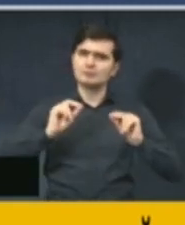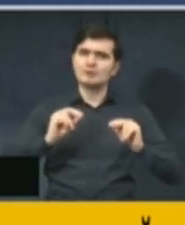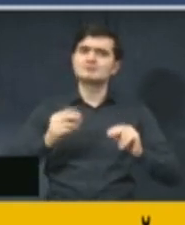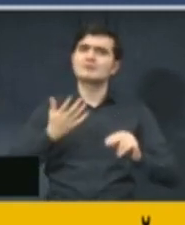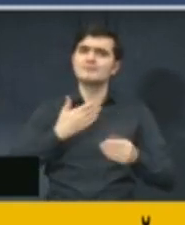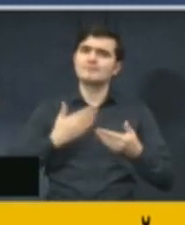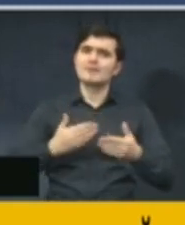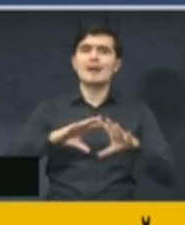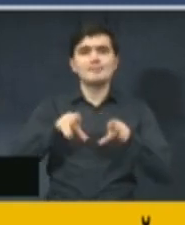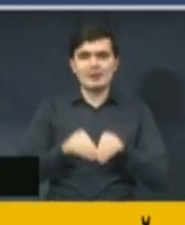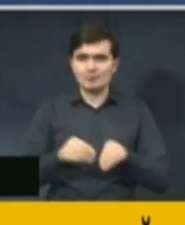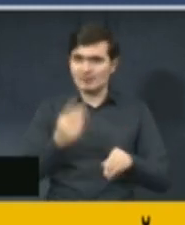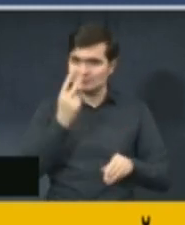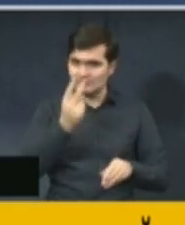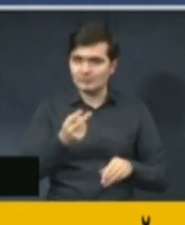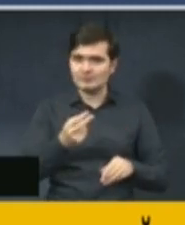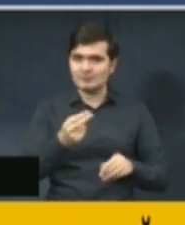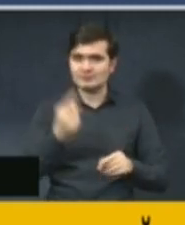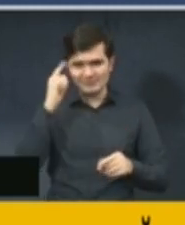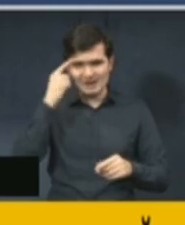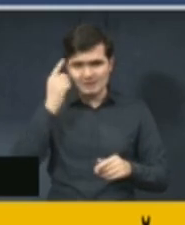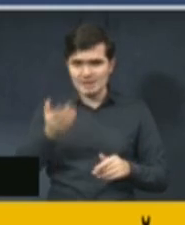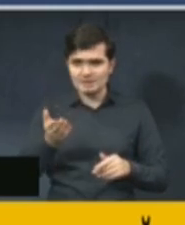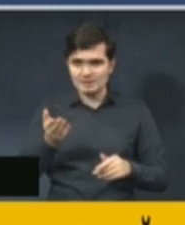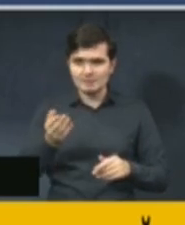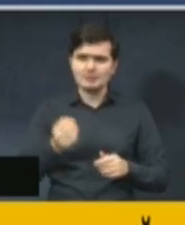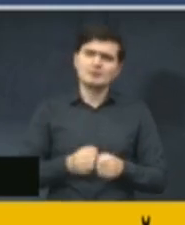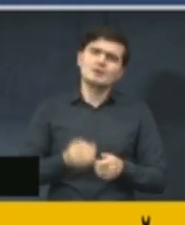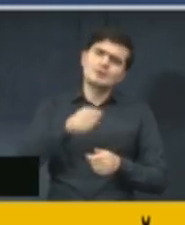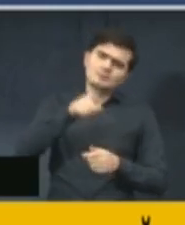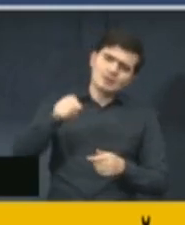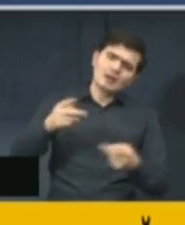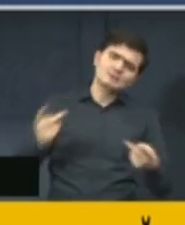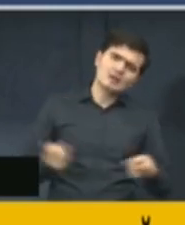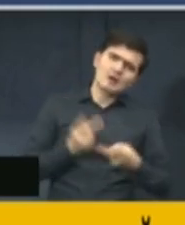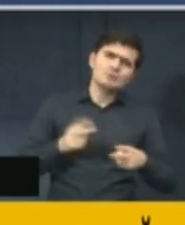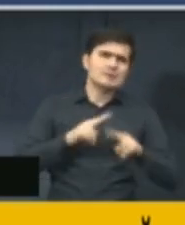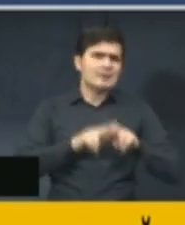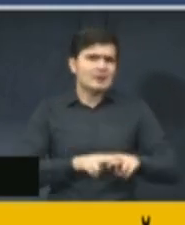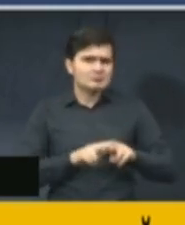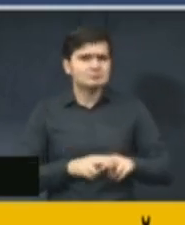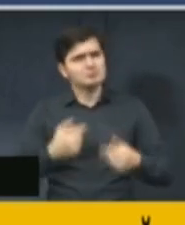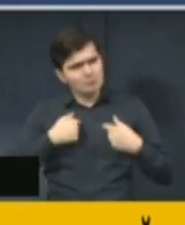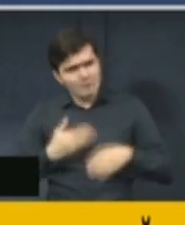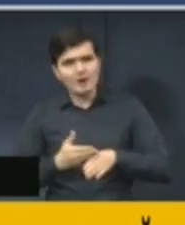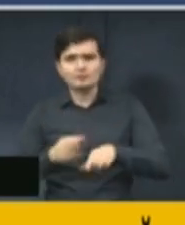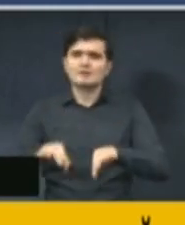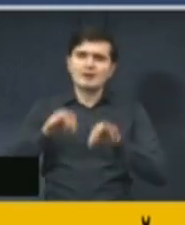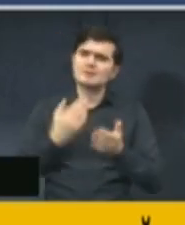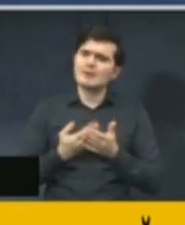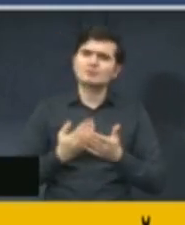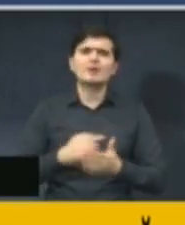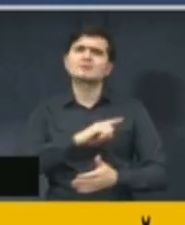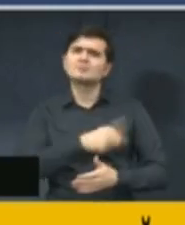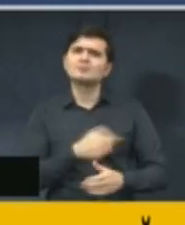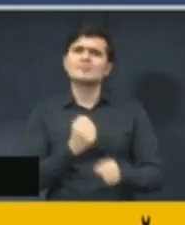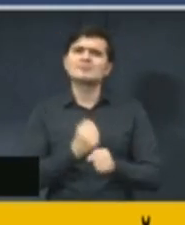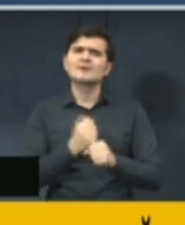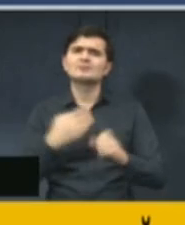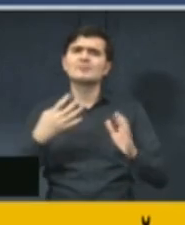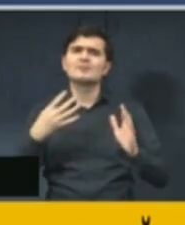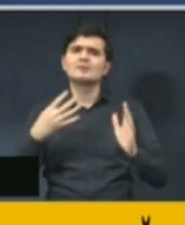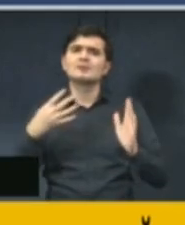împreună aș vrea să vă uitați asupra acestui aspect, să căutăm resursele și vă ajut și eu să găsim resursele ca să putem să-i testăm